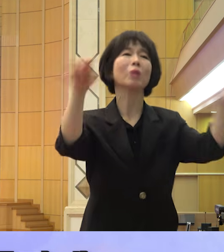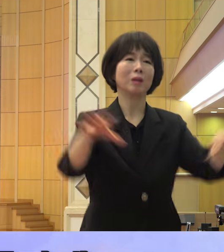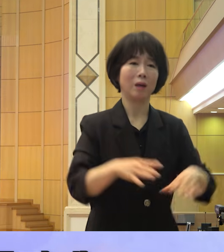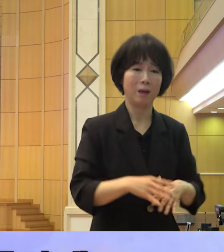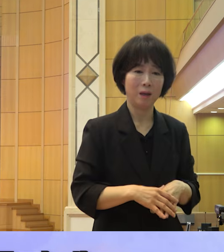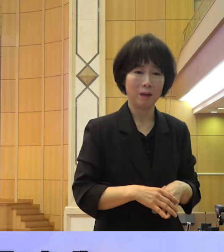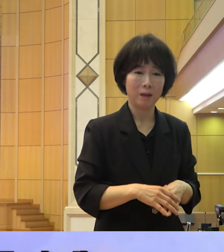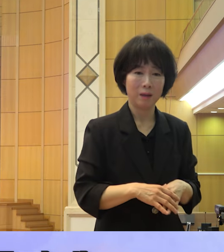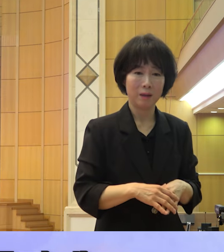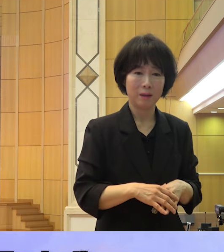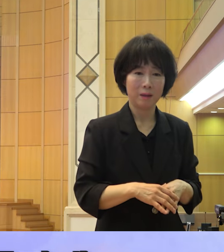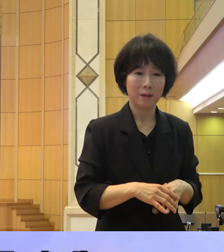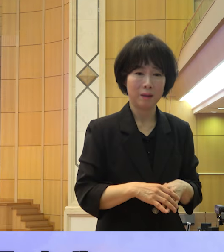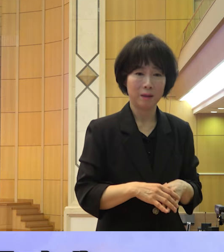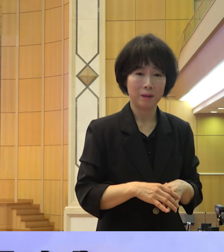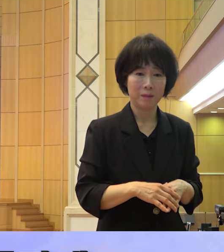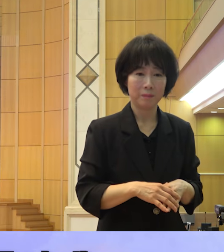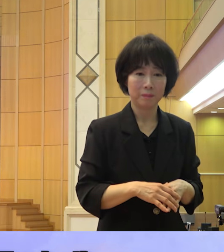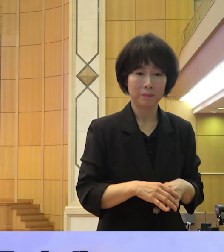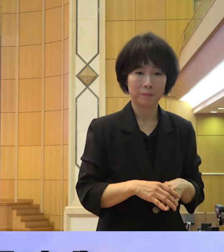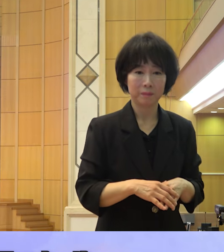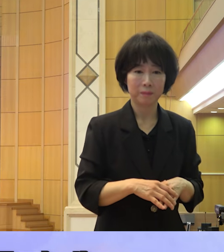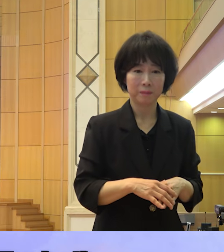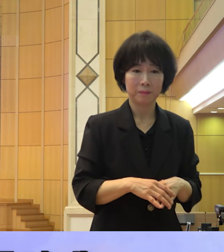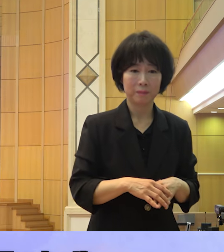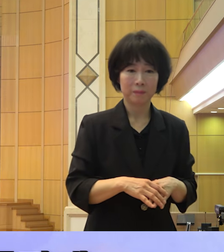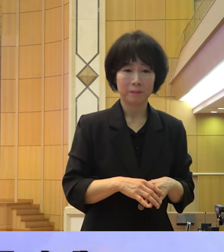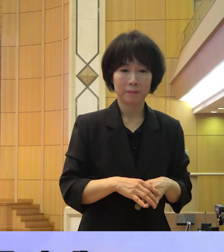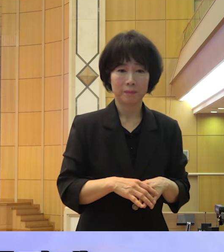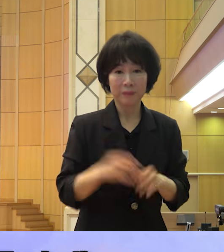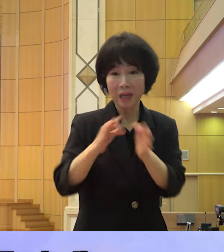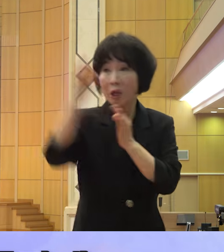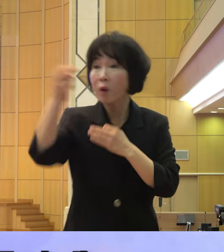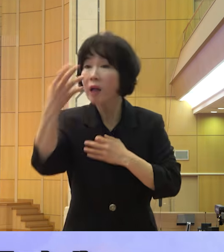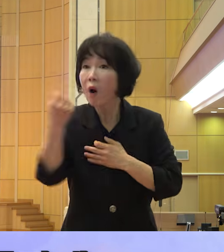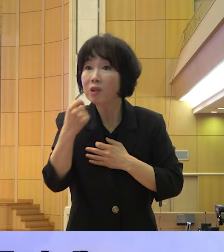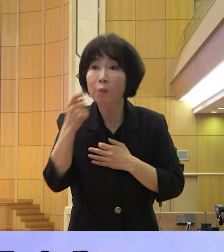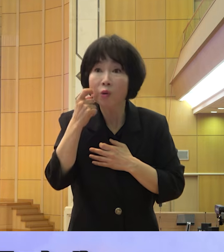말하면 그냥 인생 농사 잘못 지은 거예요.